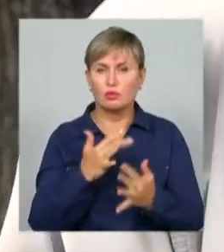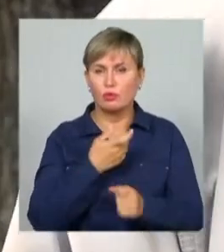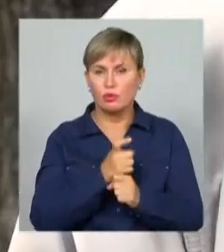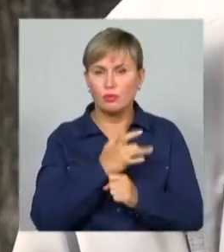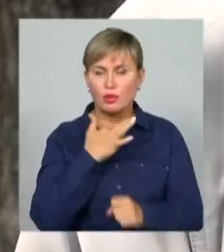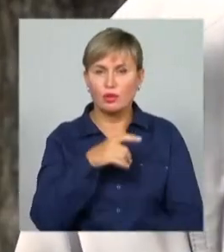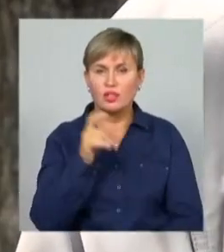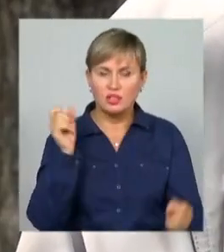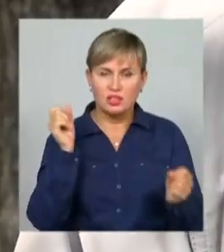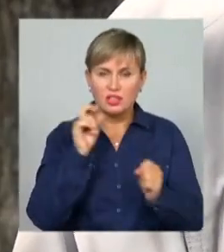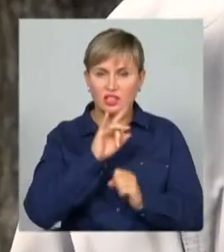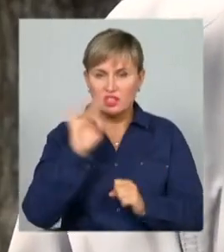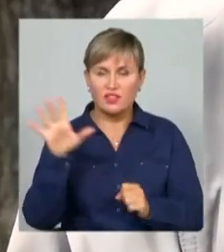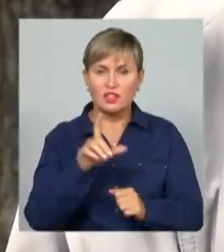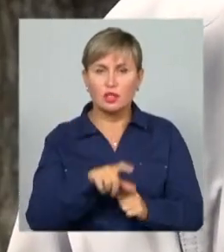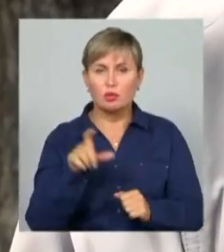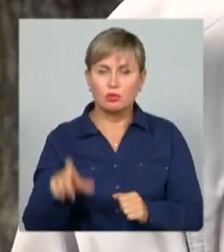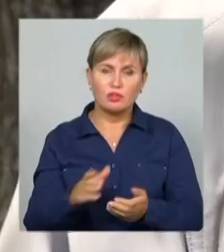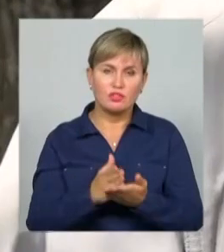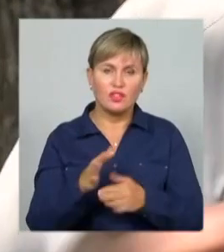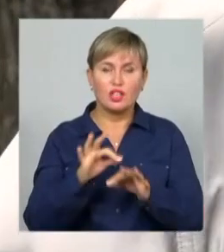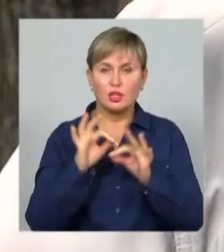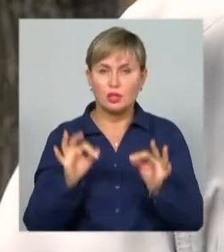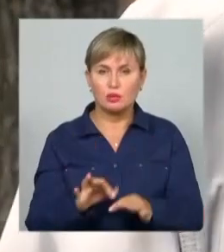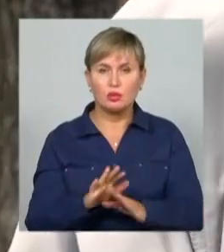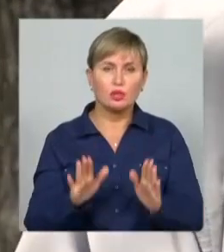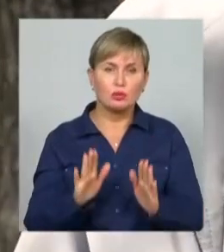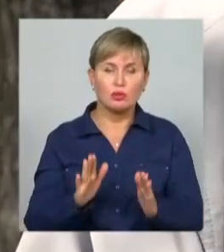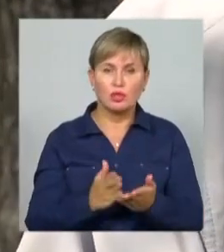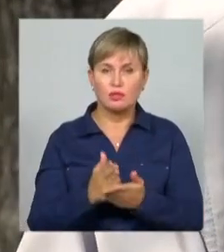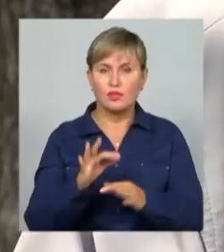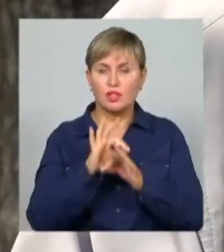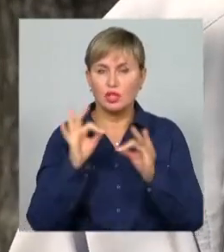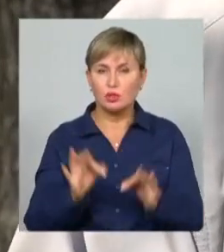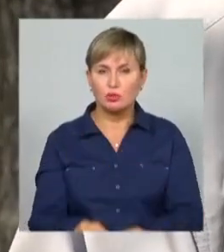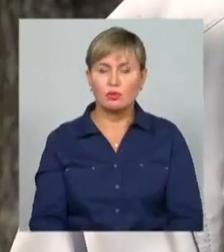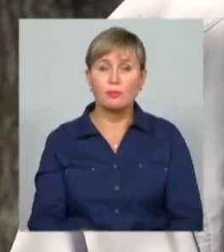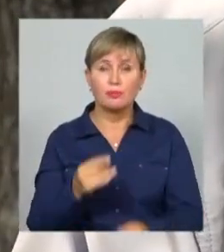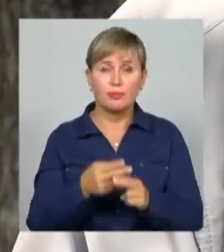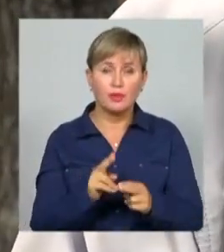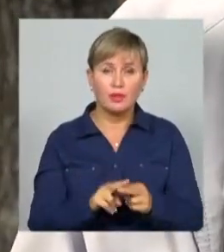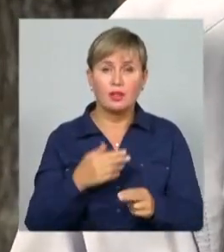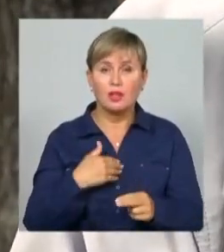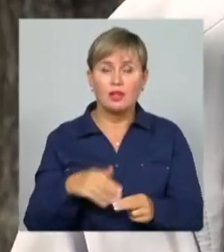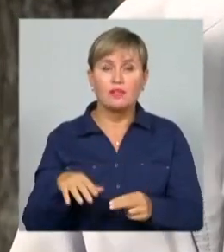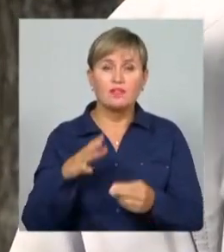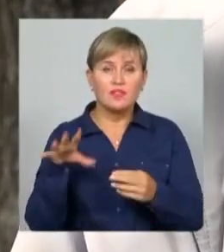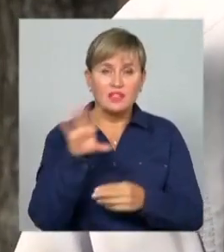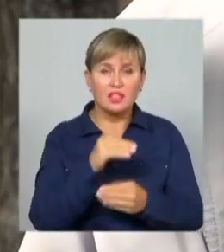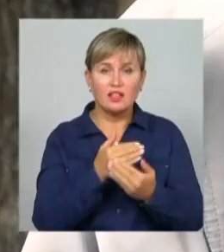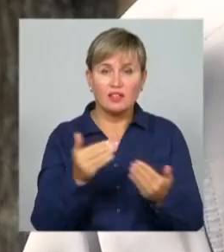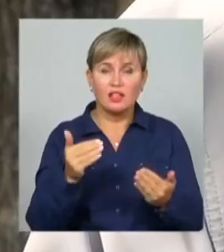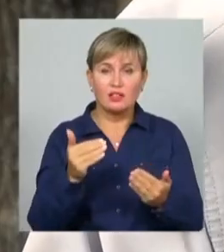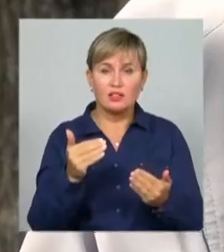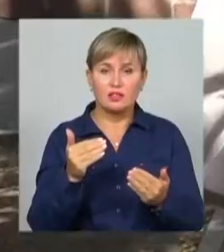много известных людей в сфере искусства, не только в сфере искусства. Поэтому я всех вас призываю